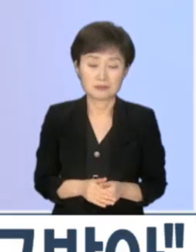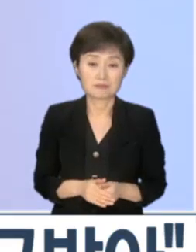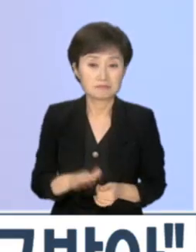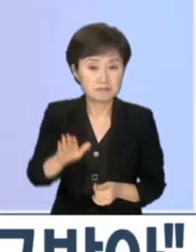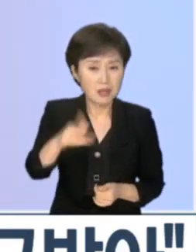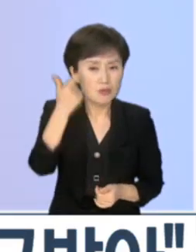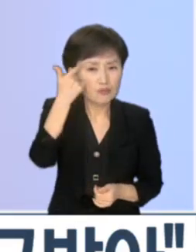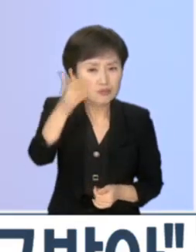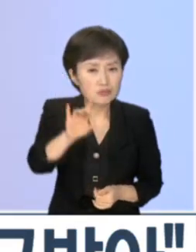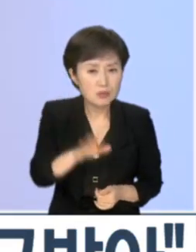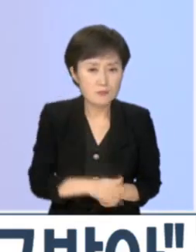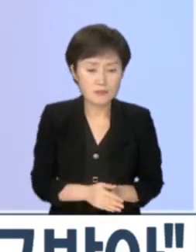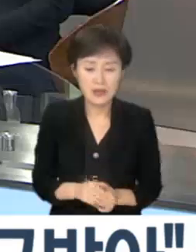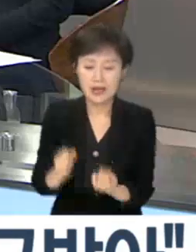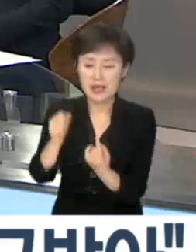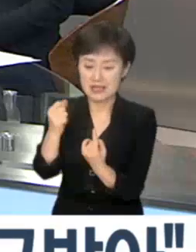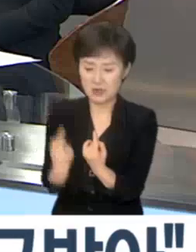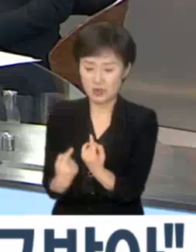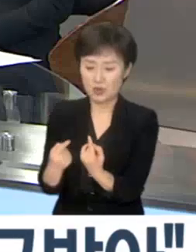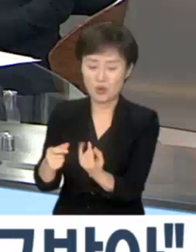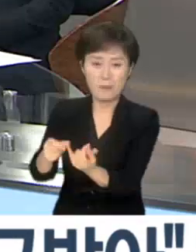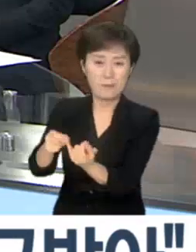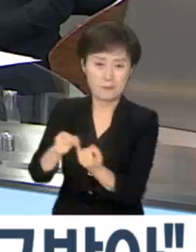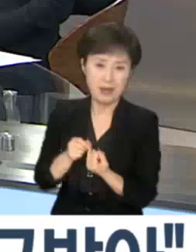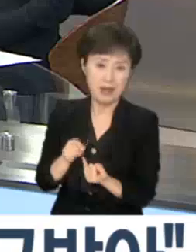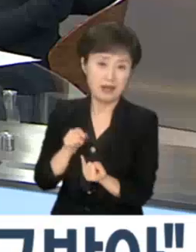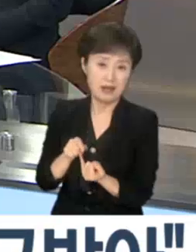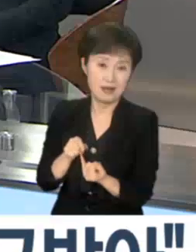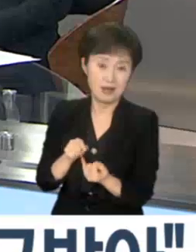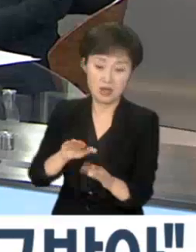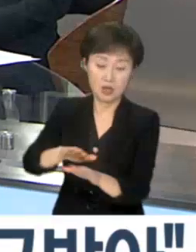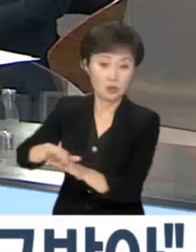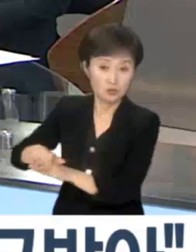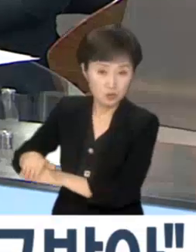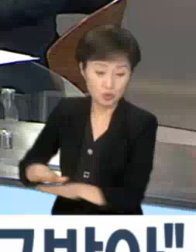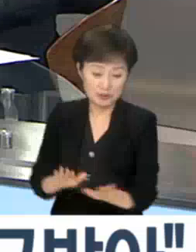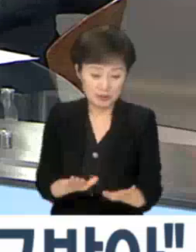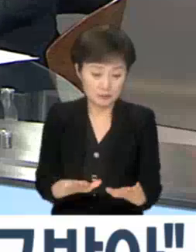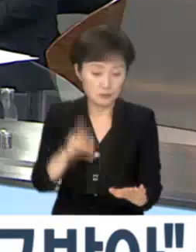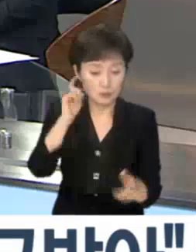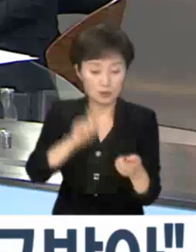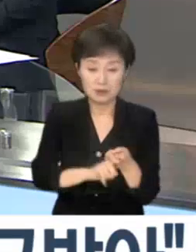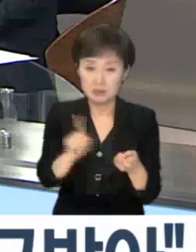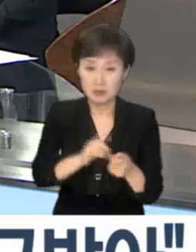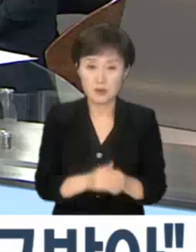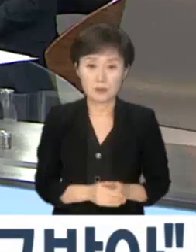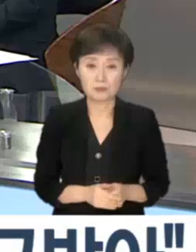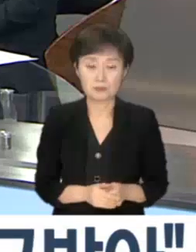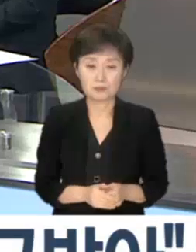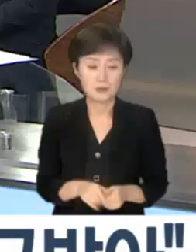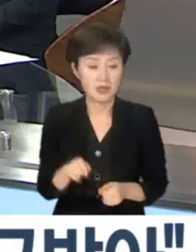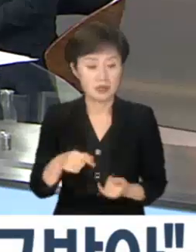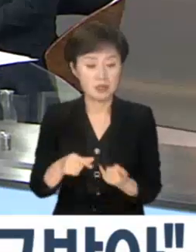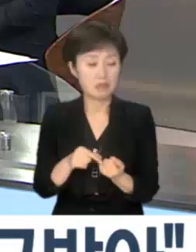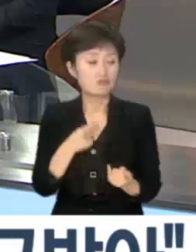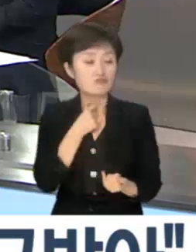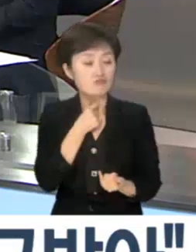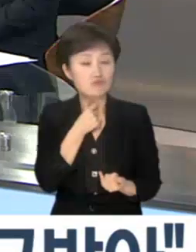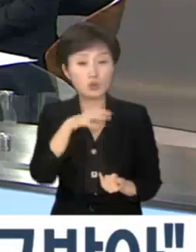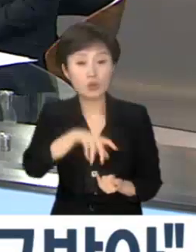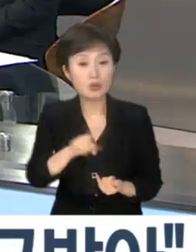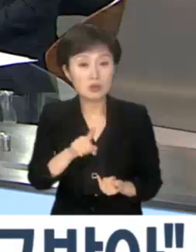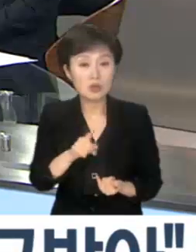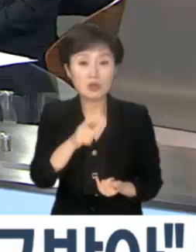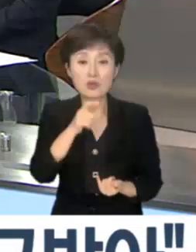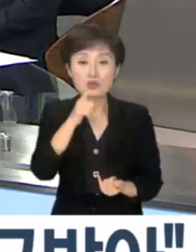여쭤볼게요. 예, 예. 영입 인재 1호의 어떤 타당성 두 분의 의견과는 별개로 지금 밝힌 지역의 수원 정 지역구